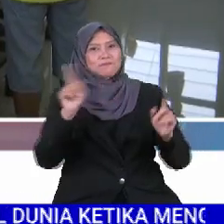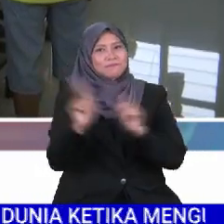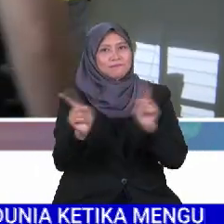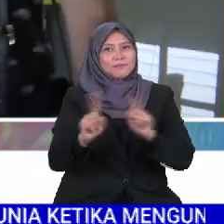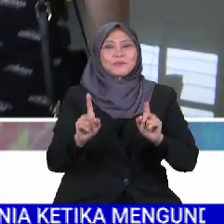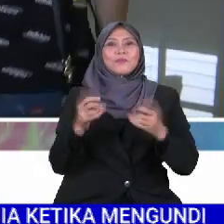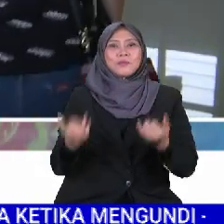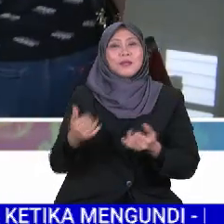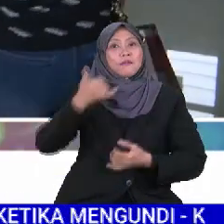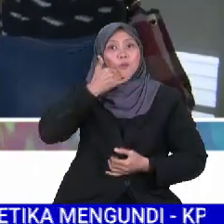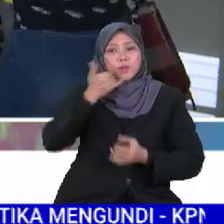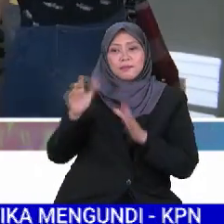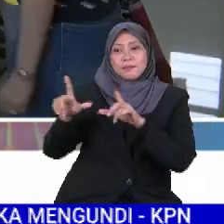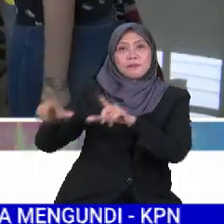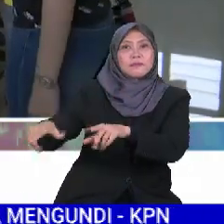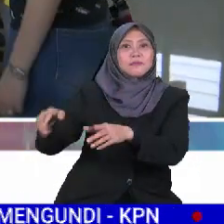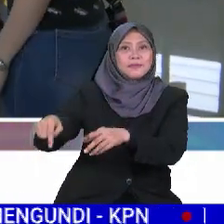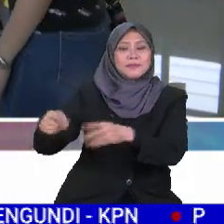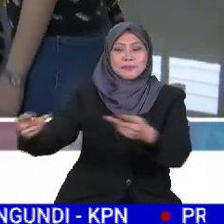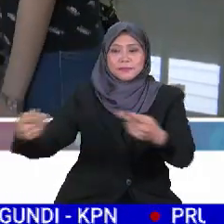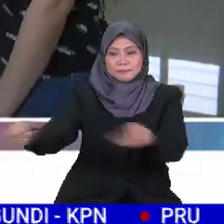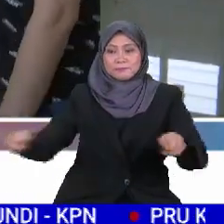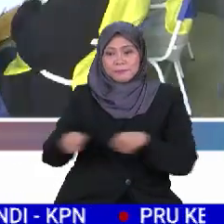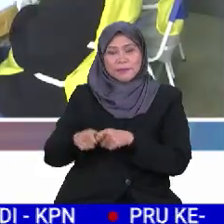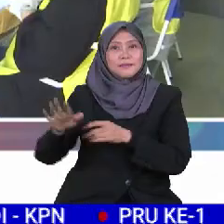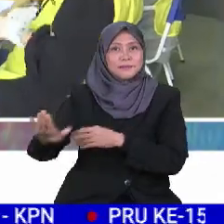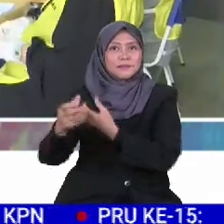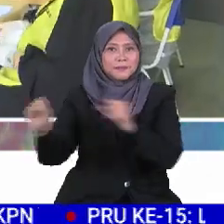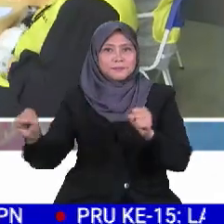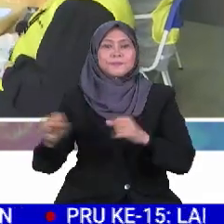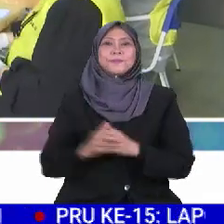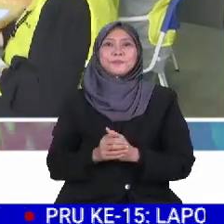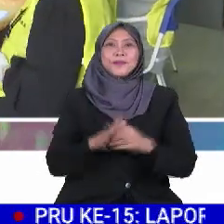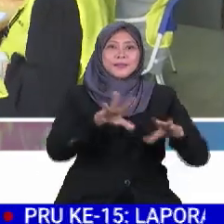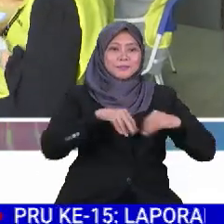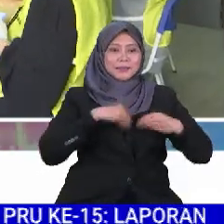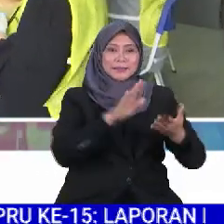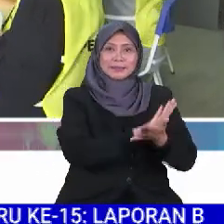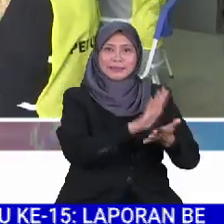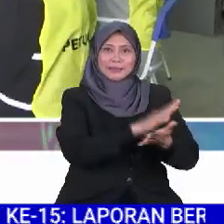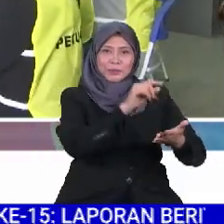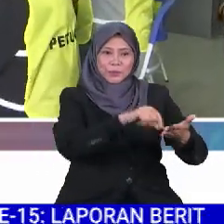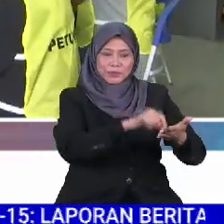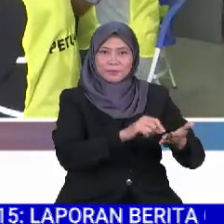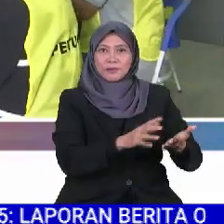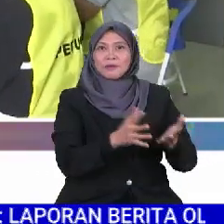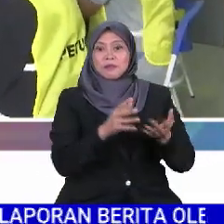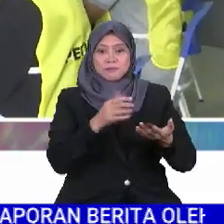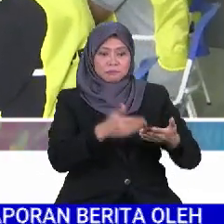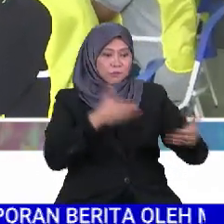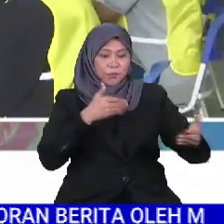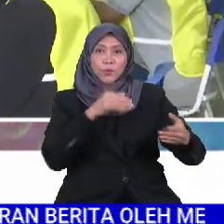bimbit perlu meletakkan gadget mereka di tempat yang disediakan setelah menerima kertas undi dan mengambilnya semula selepas